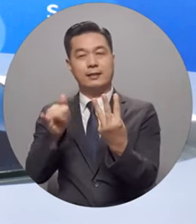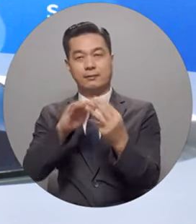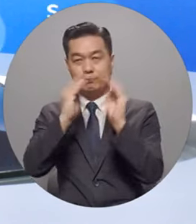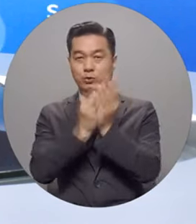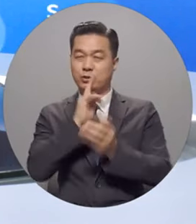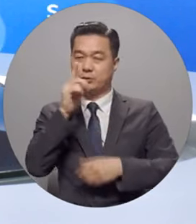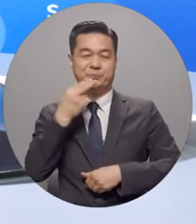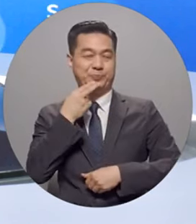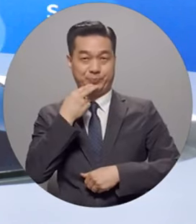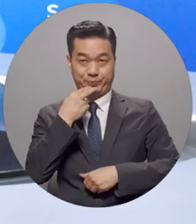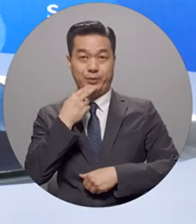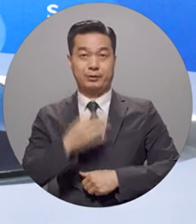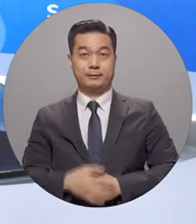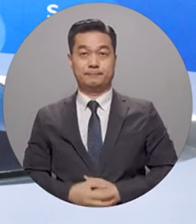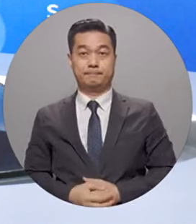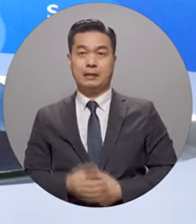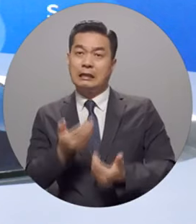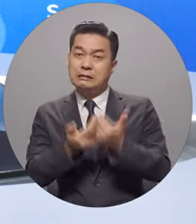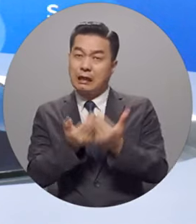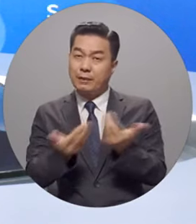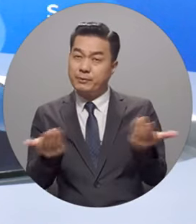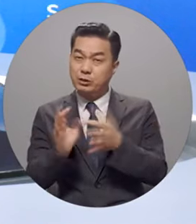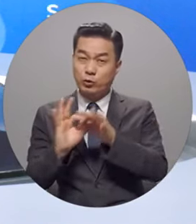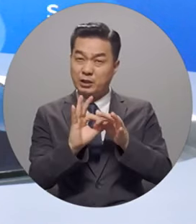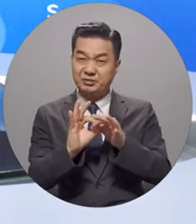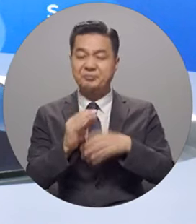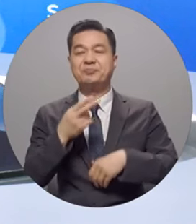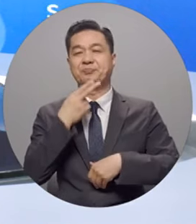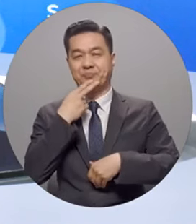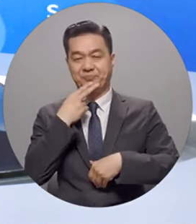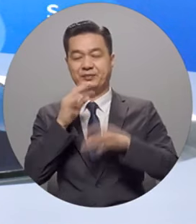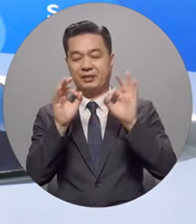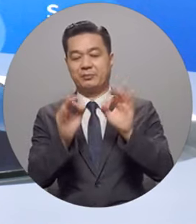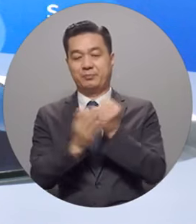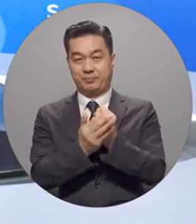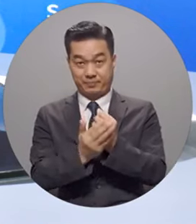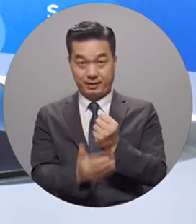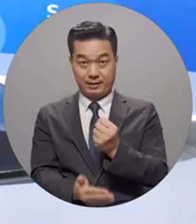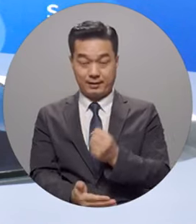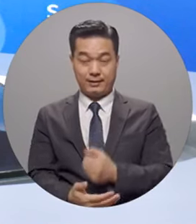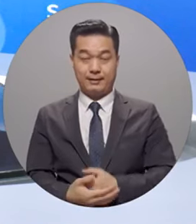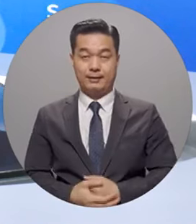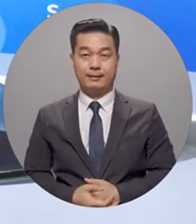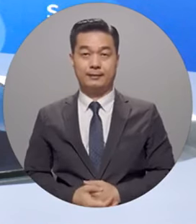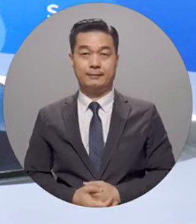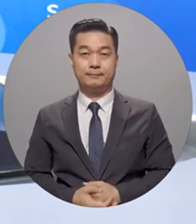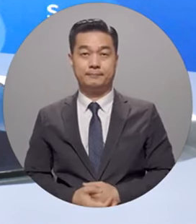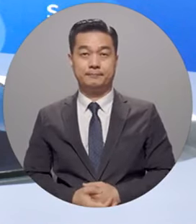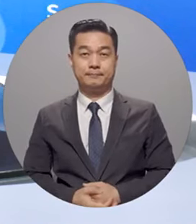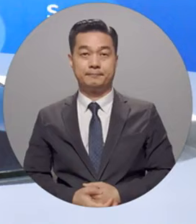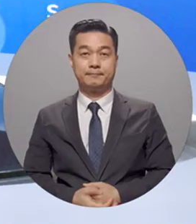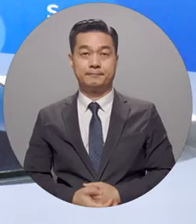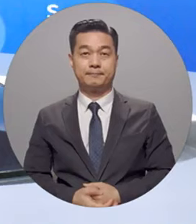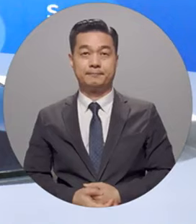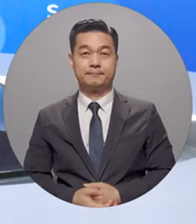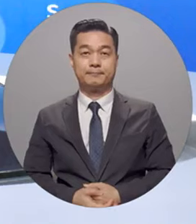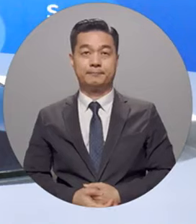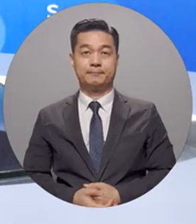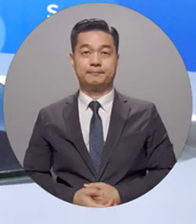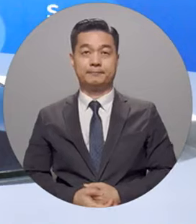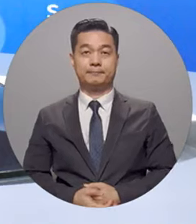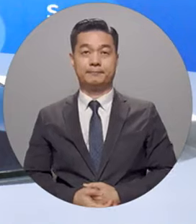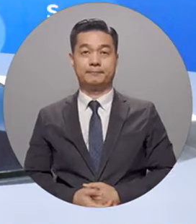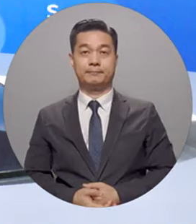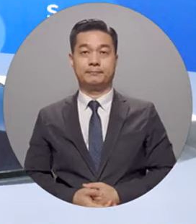했습니다. 이 사건 쟁점이던 직무 관련성을 검찰이 인정하지 않았기 때문입니다. 김상훈 기자의